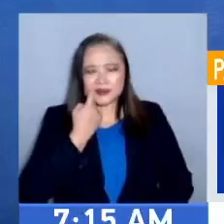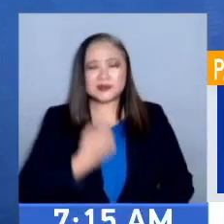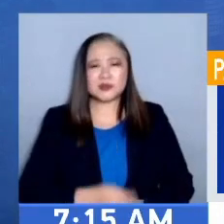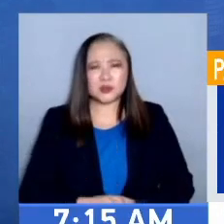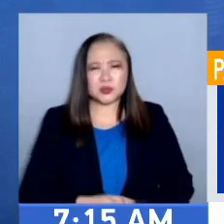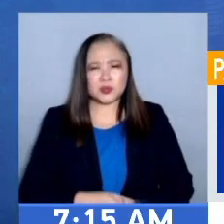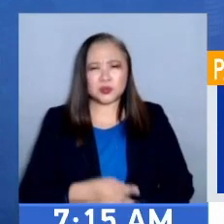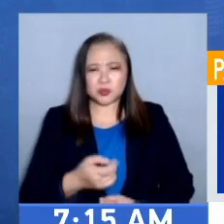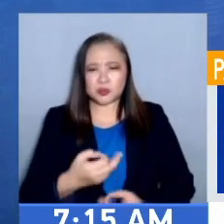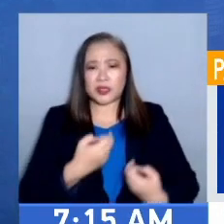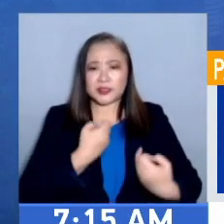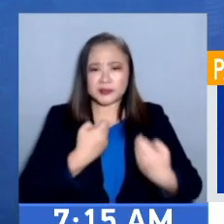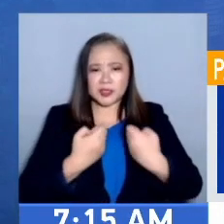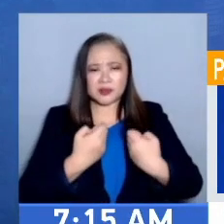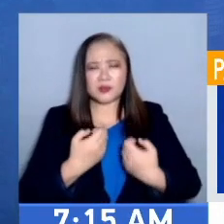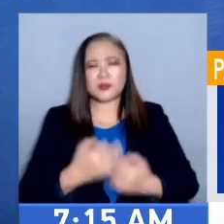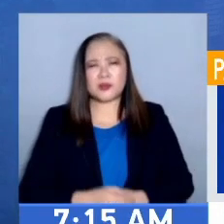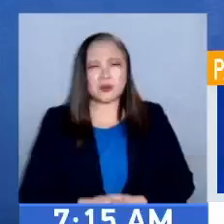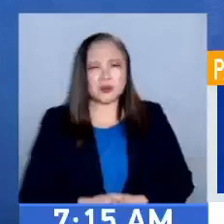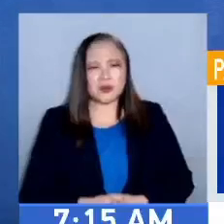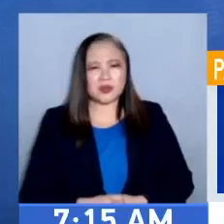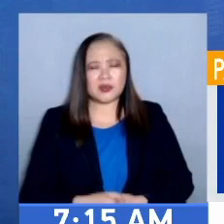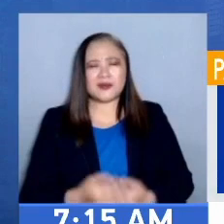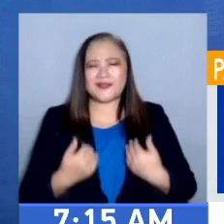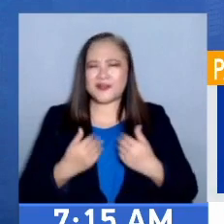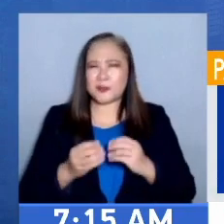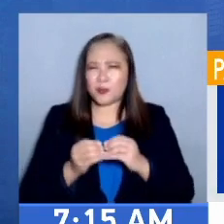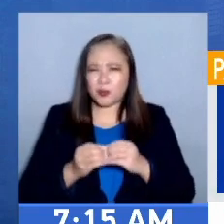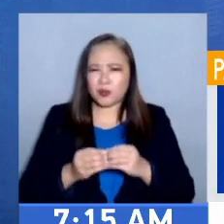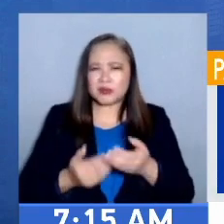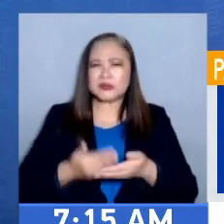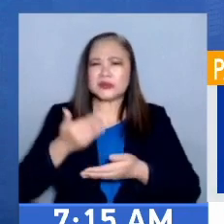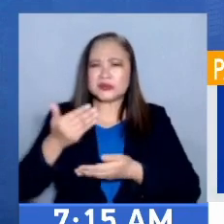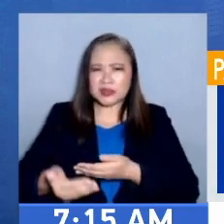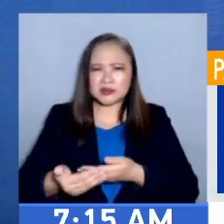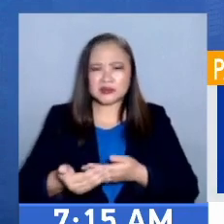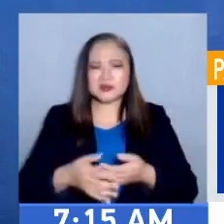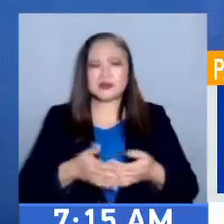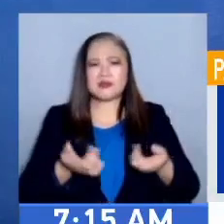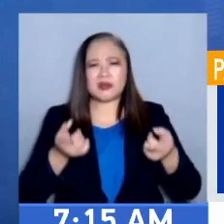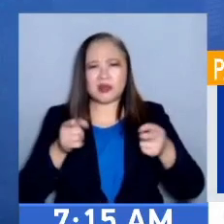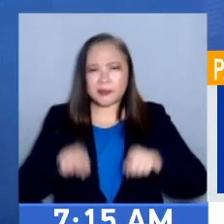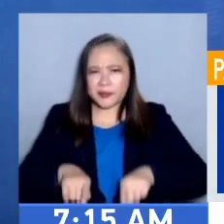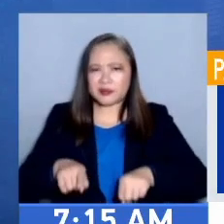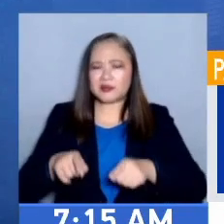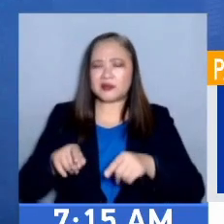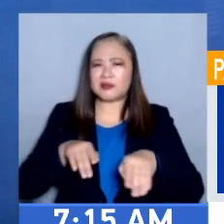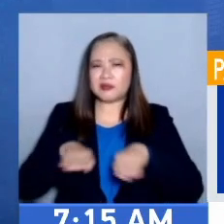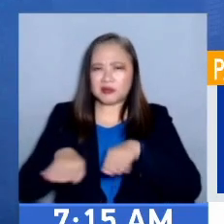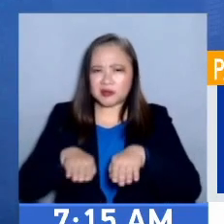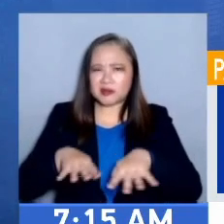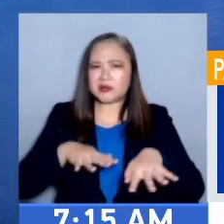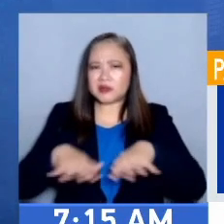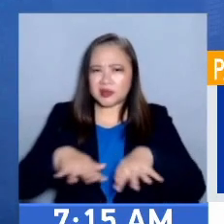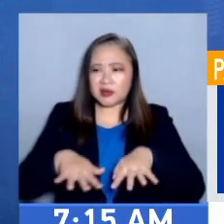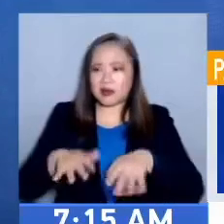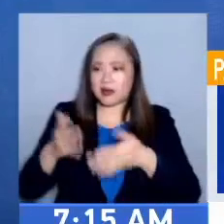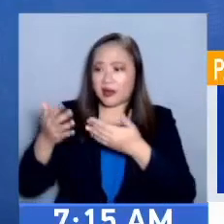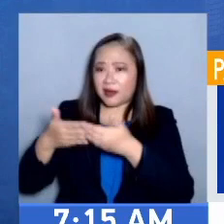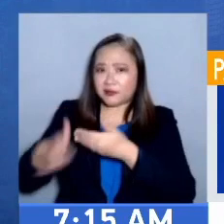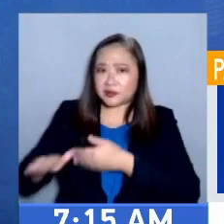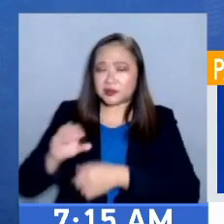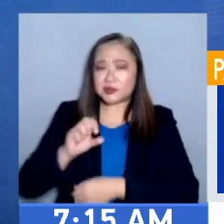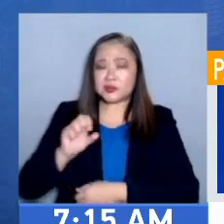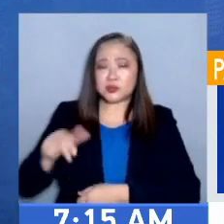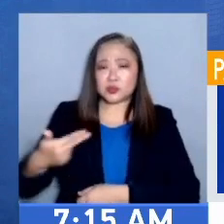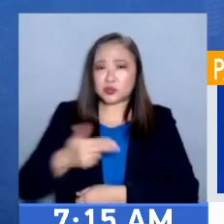may aasahan pang mga malalakas na aftershocks ah after nito nangyari sa Sugo Surigao po ano hanggang a few